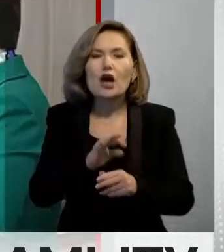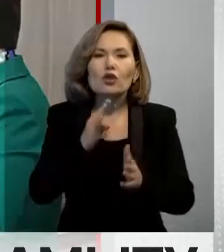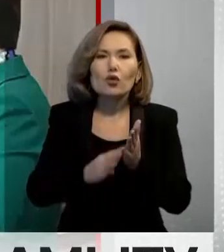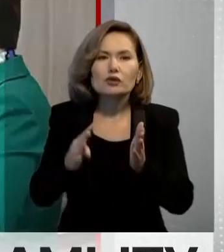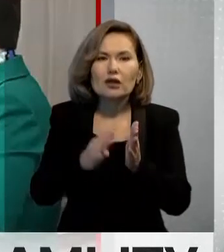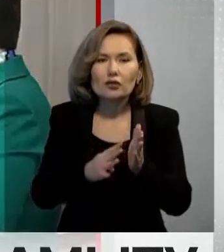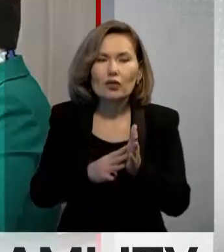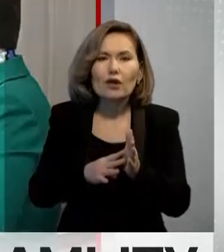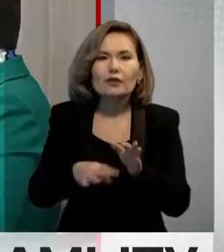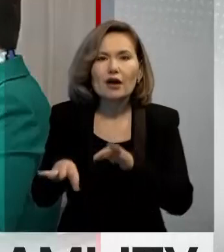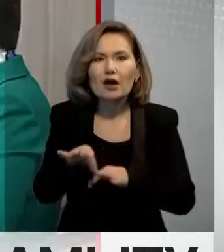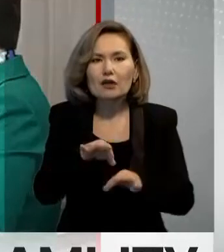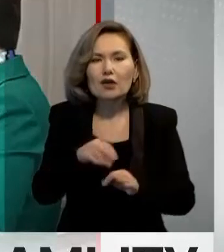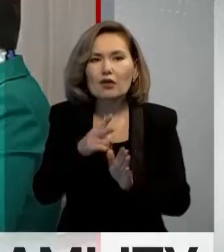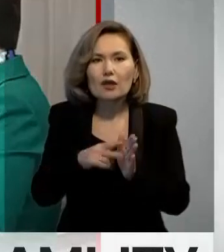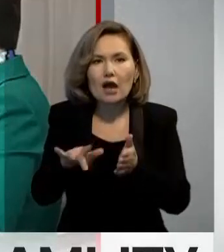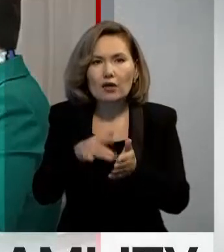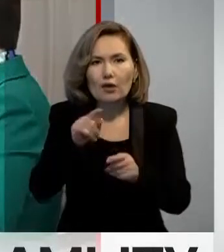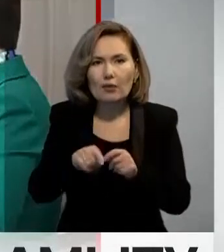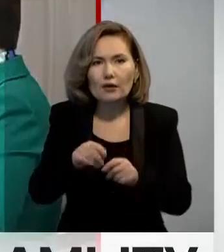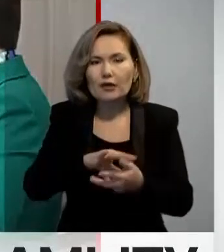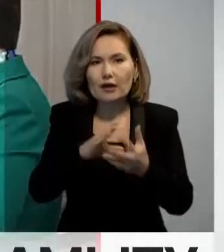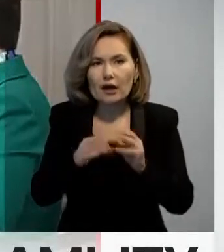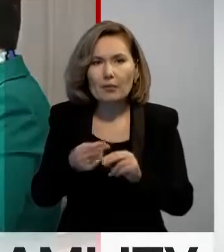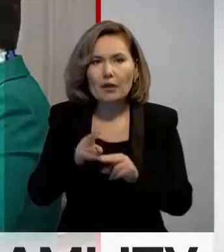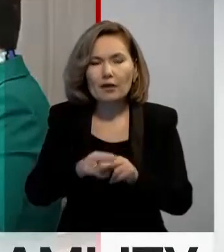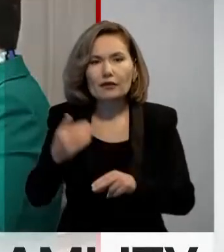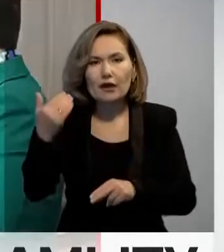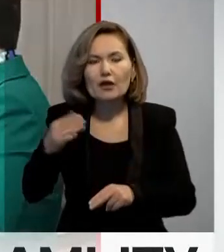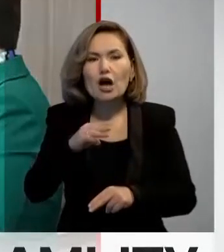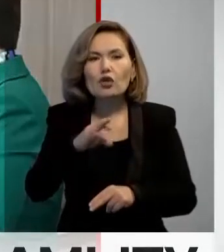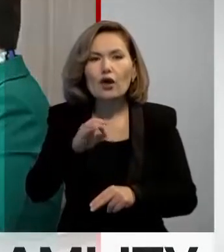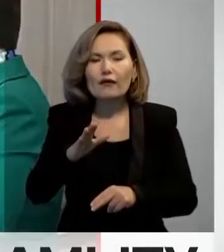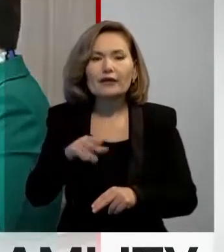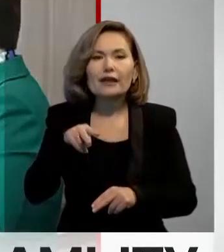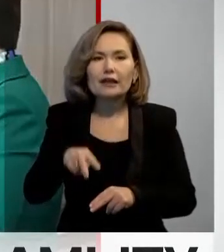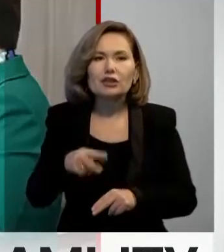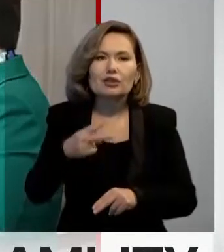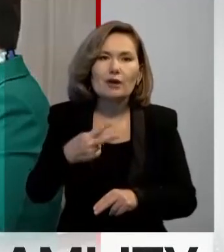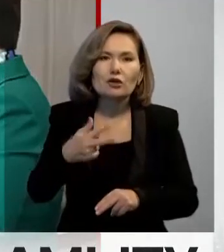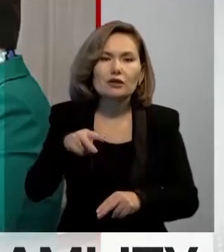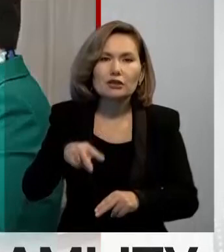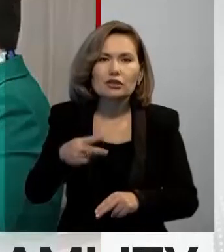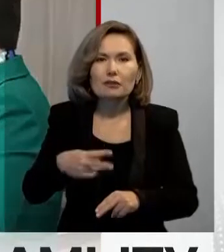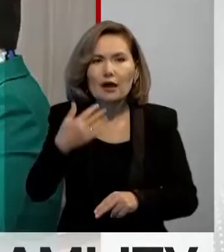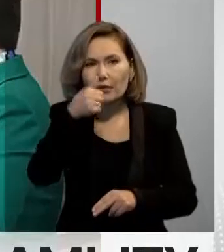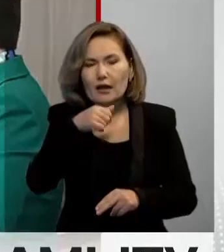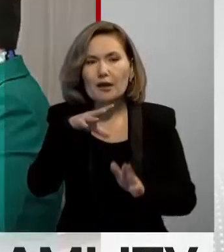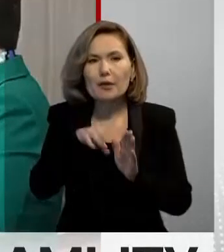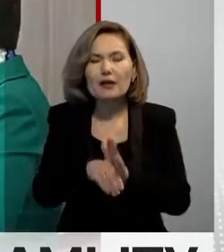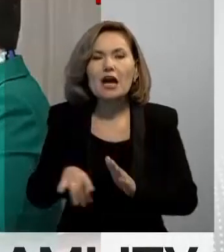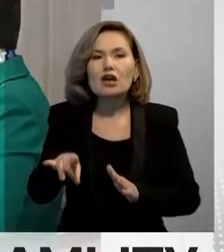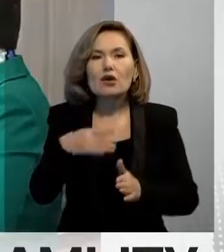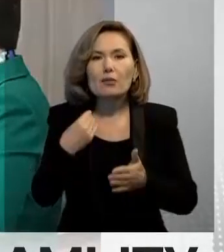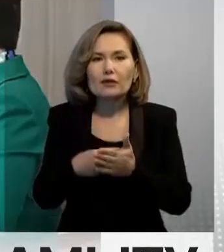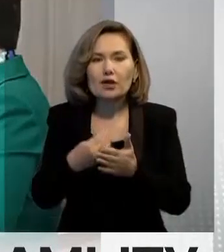объектіде 17 аудиторлық тексеру жүргізілген. Наталья Годунова Қасым Жомарт Тоқаевқа 2023-2025 жылдарға арналған